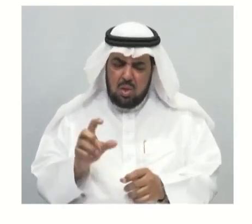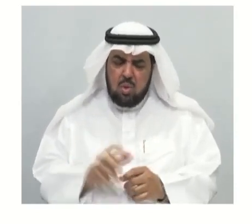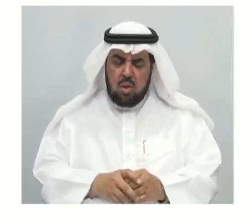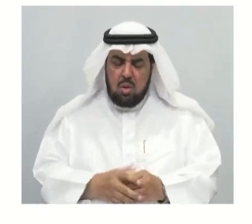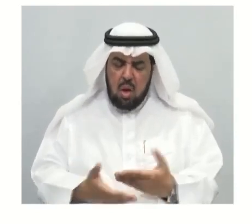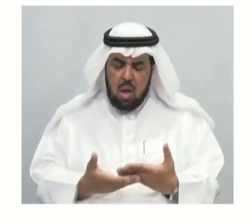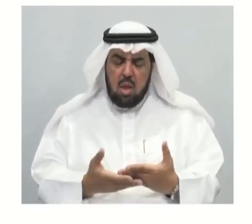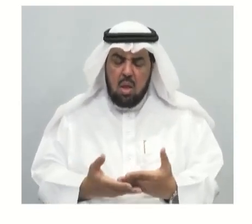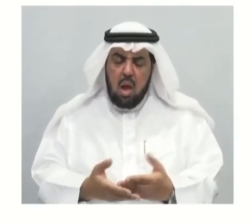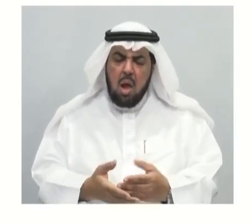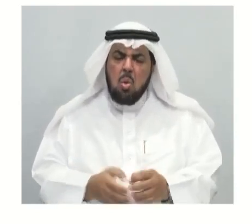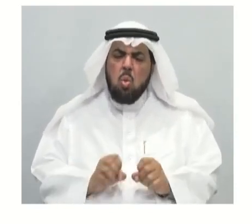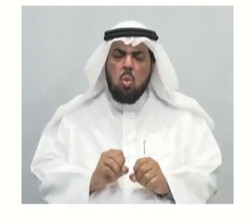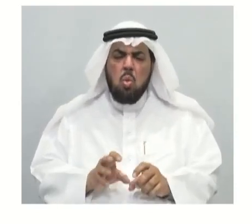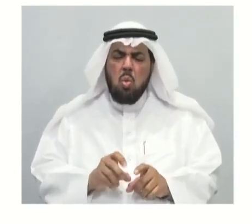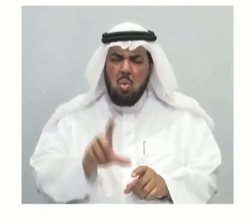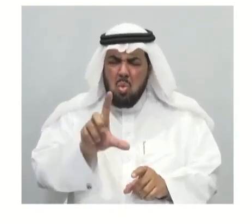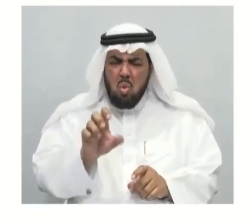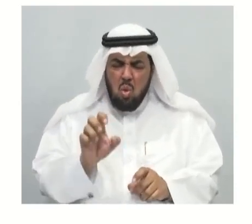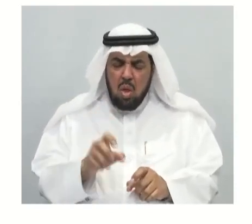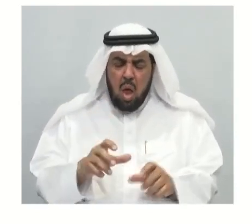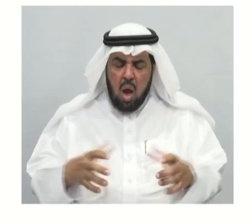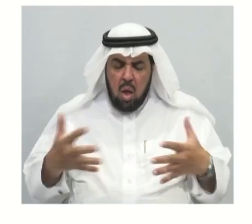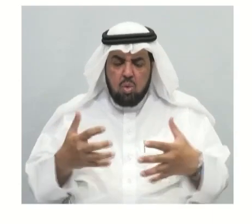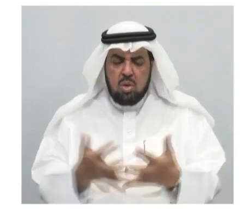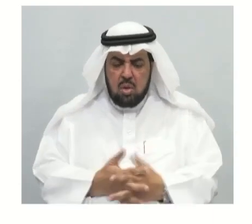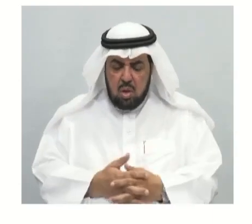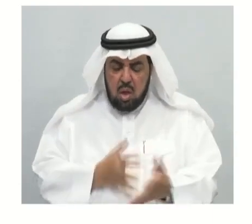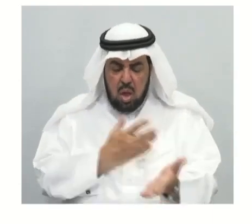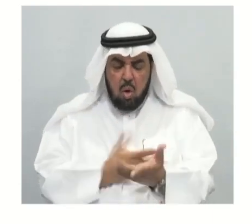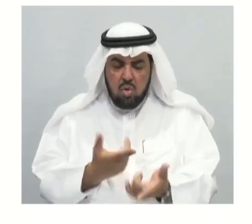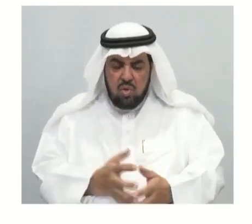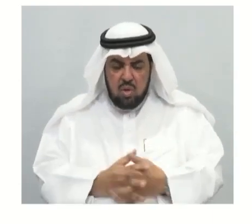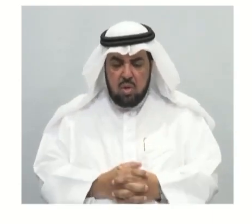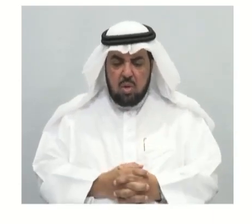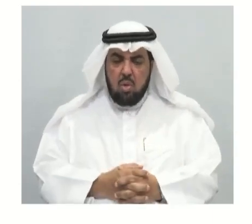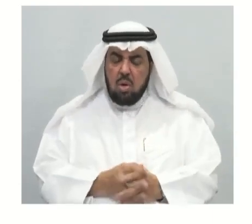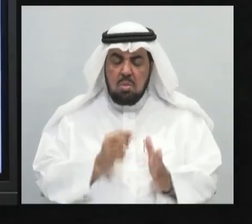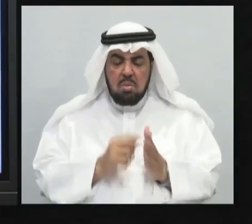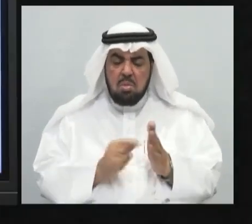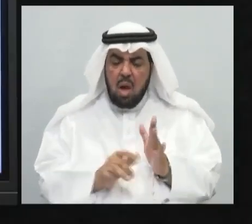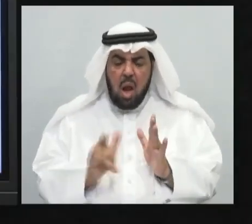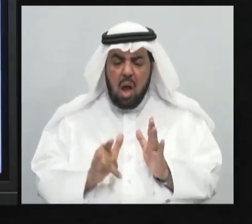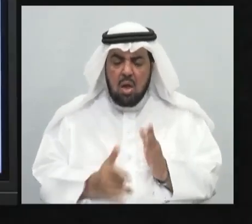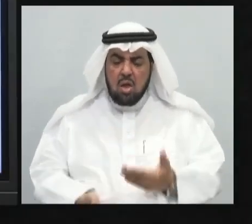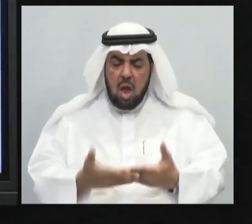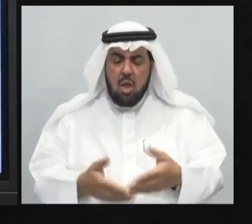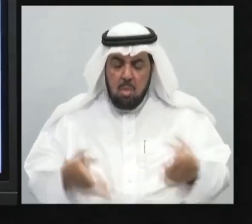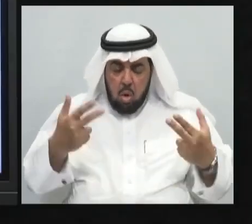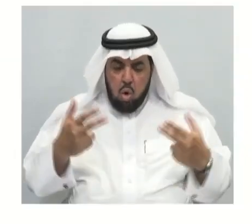بحيث نقدم لمحه موجزه عن هذا التقرير ولا يشترط في تقديم